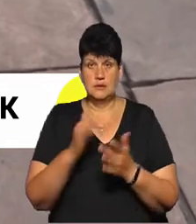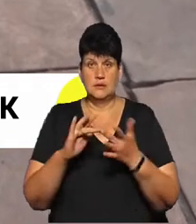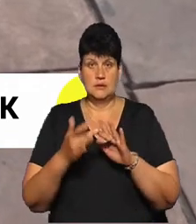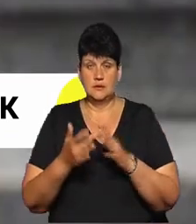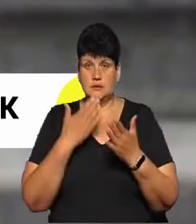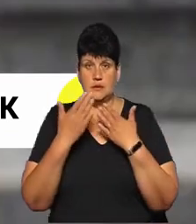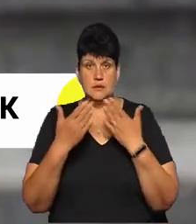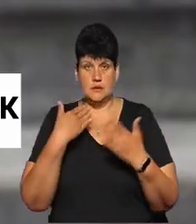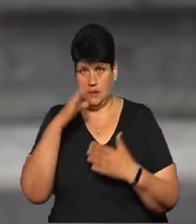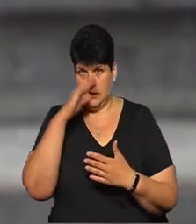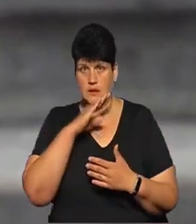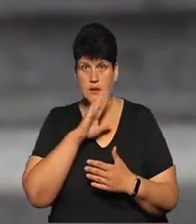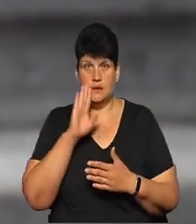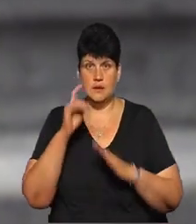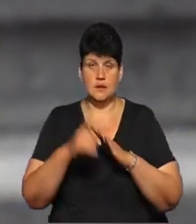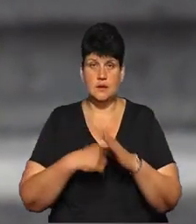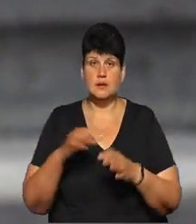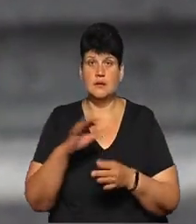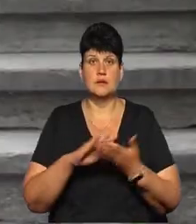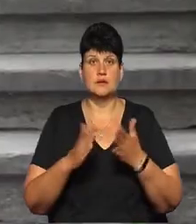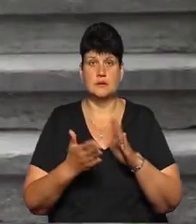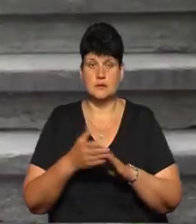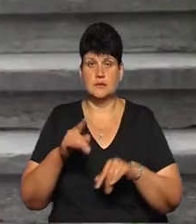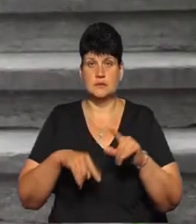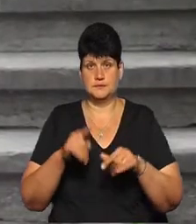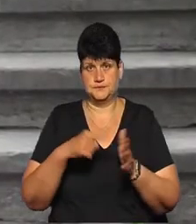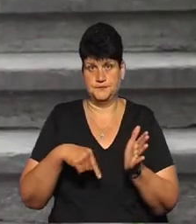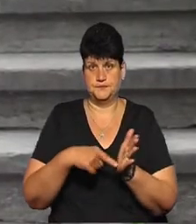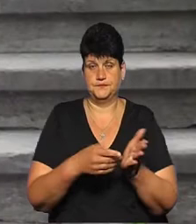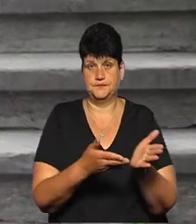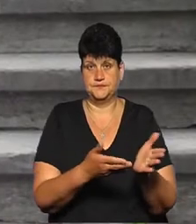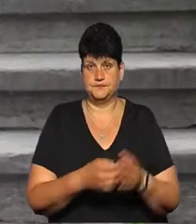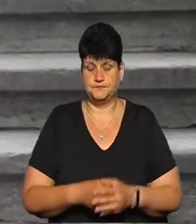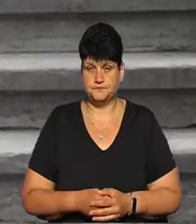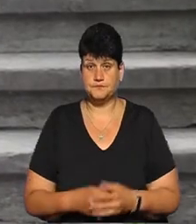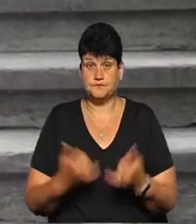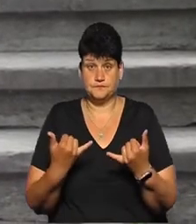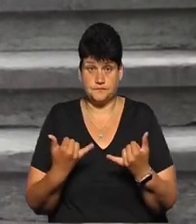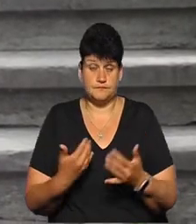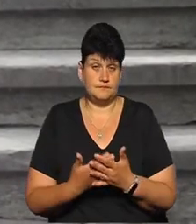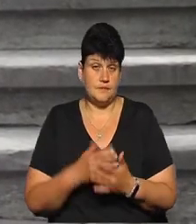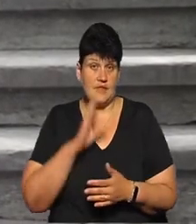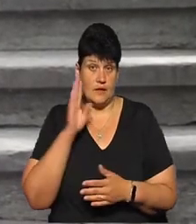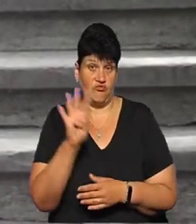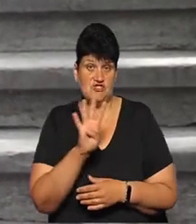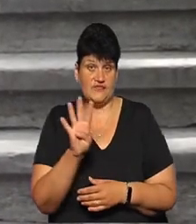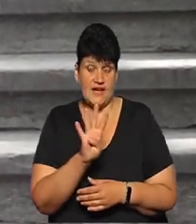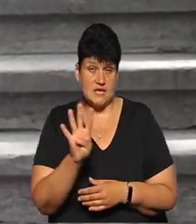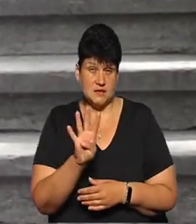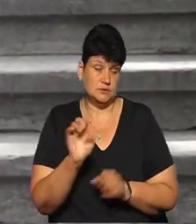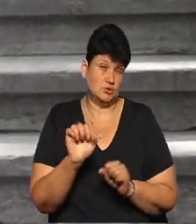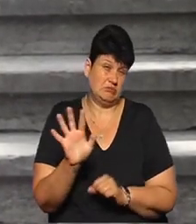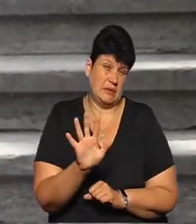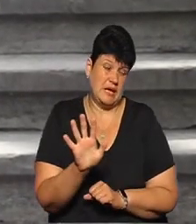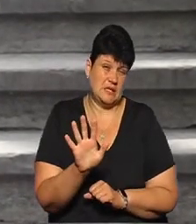батьками дізнається про ситуацію у рідному місті. Сьогодні, наприклад, зранку о 4-й чи може о 5-й